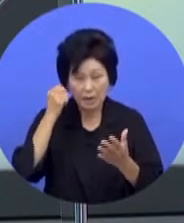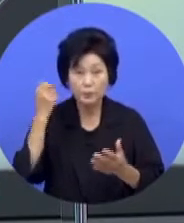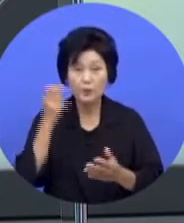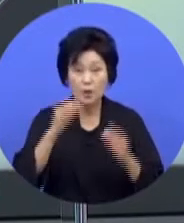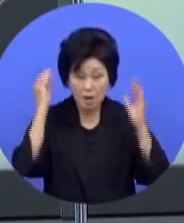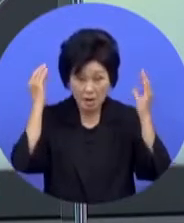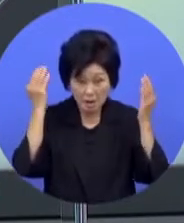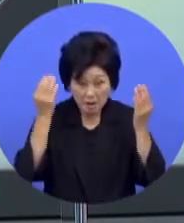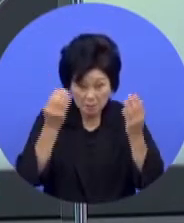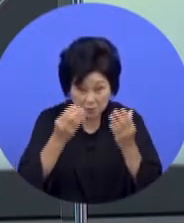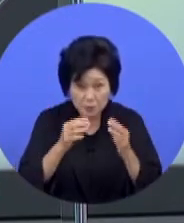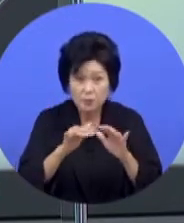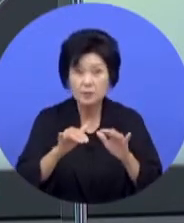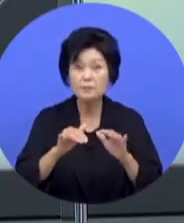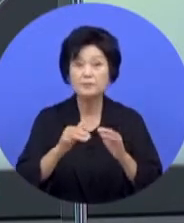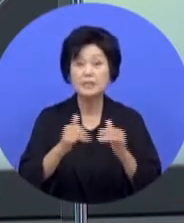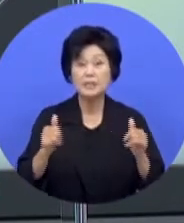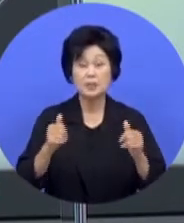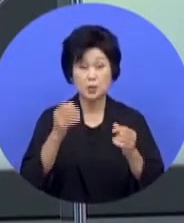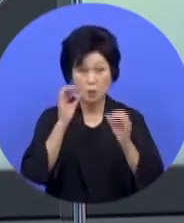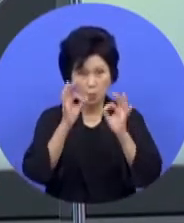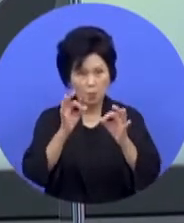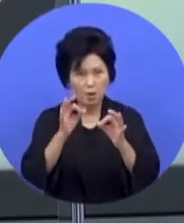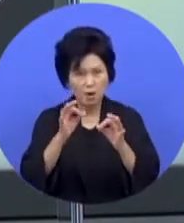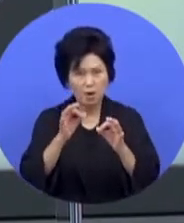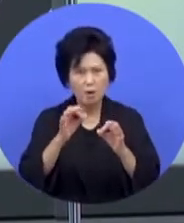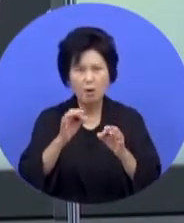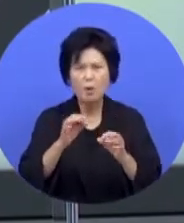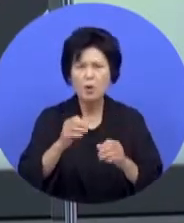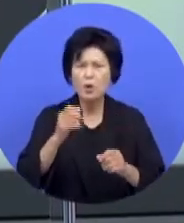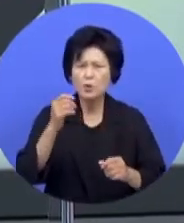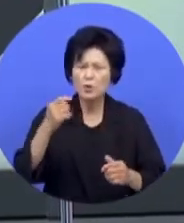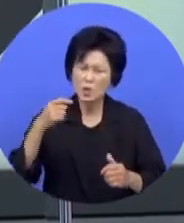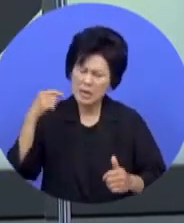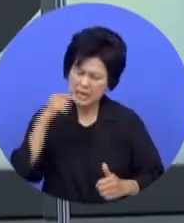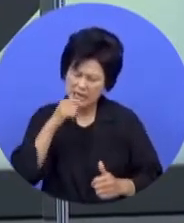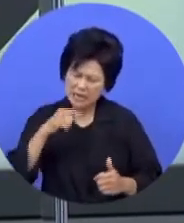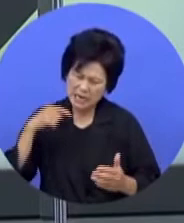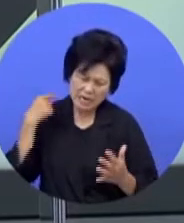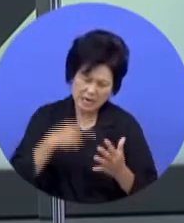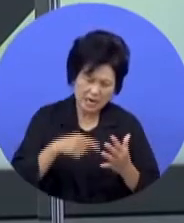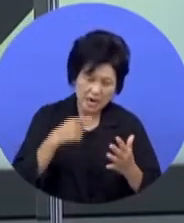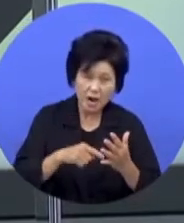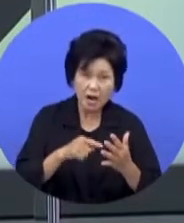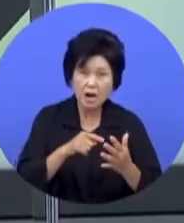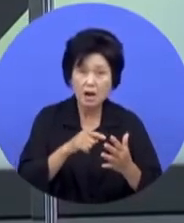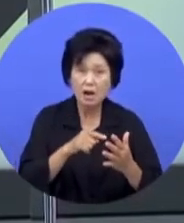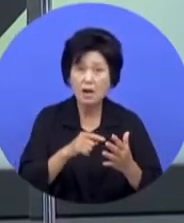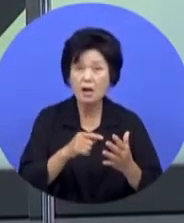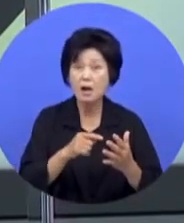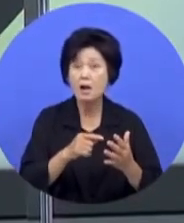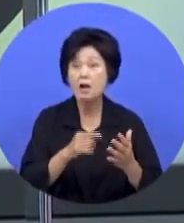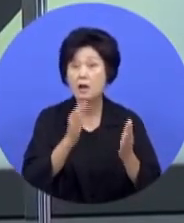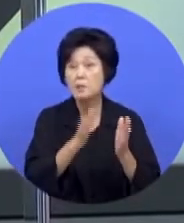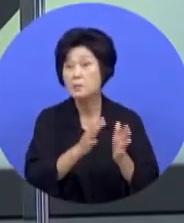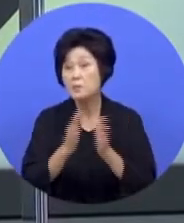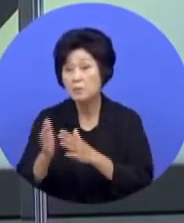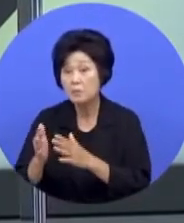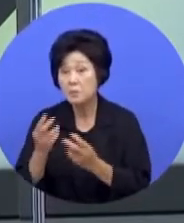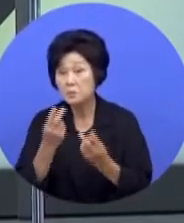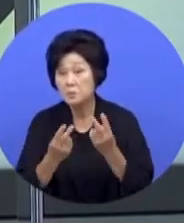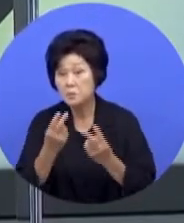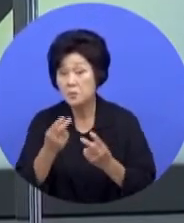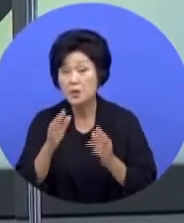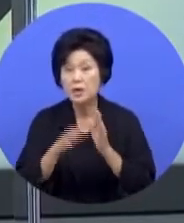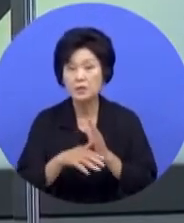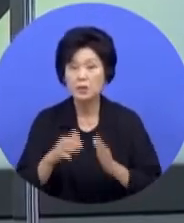정도를 꾸란을 암송시킨다고 하는 얘기를 들었어요. 그래서 우리 자녀들이 이렇게 믿음 교육을 해서 성경